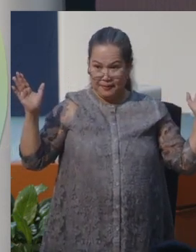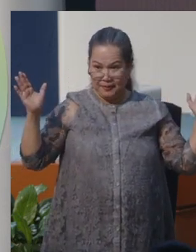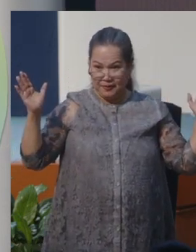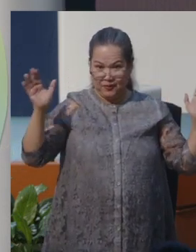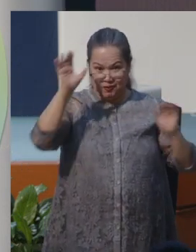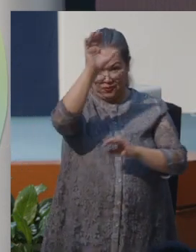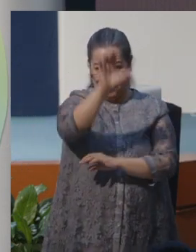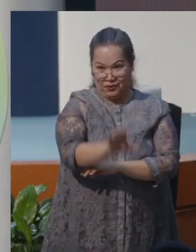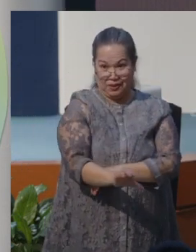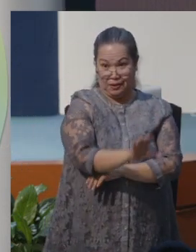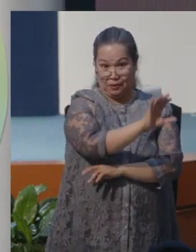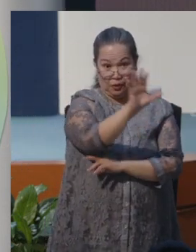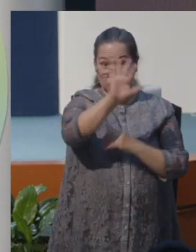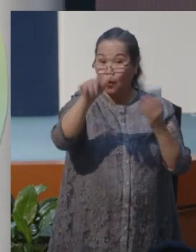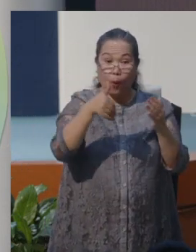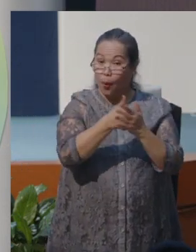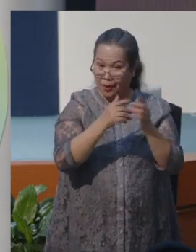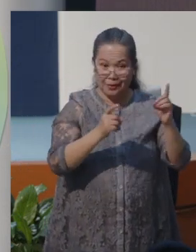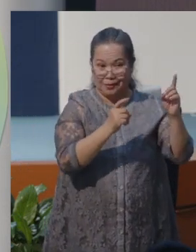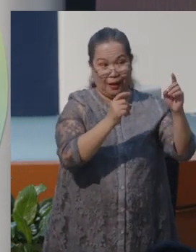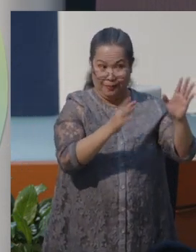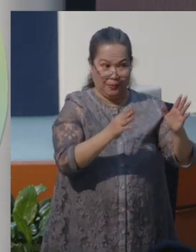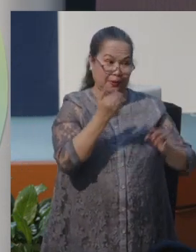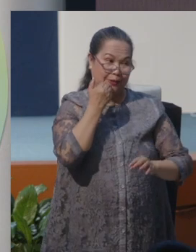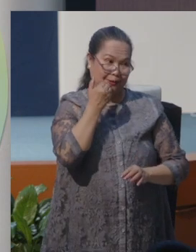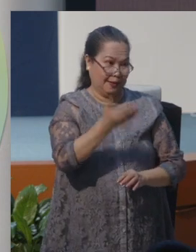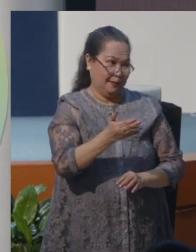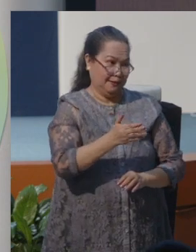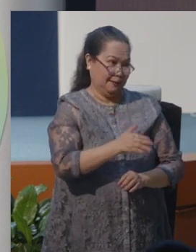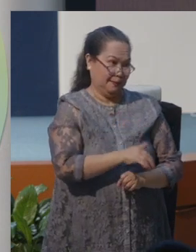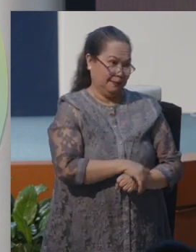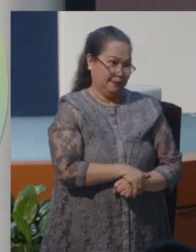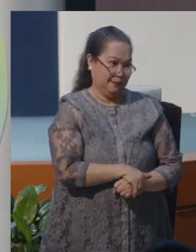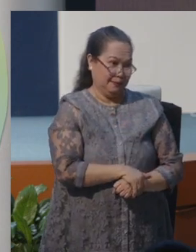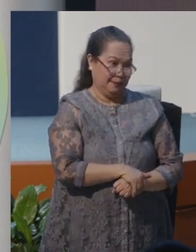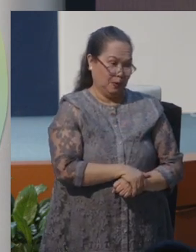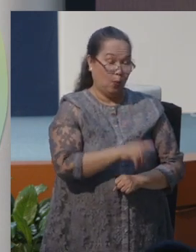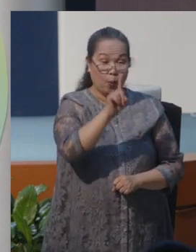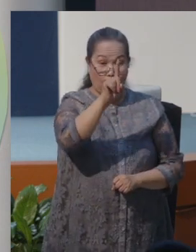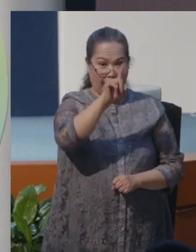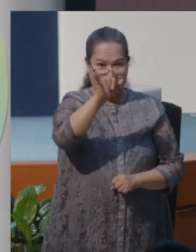Grabe nangyari sa kanilang lahat. Pero hindi siya bumigay.